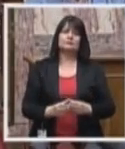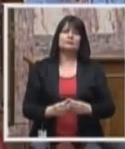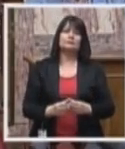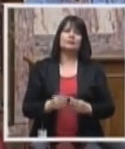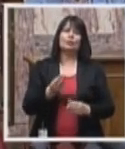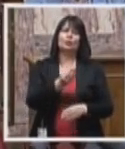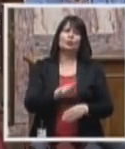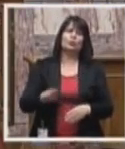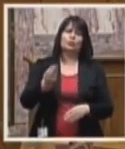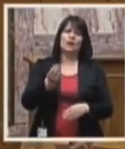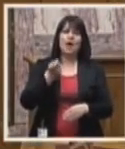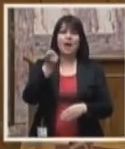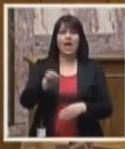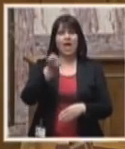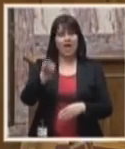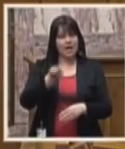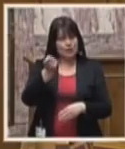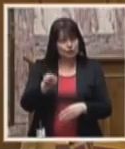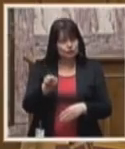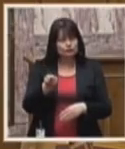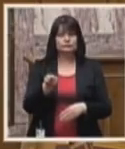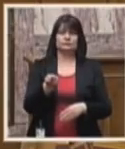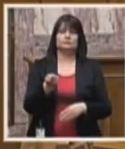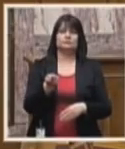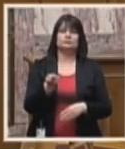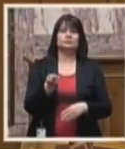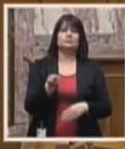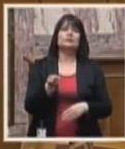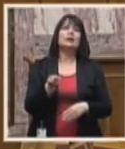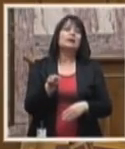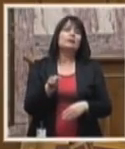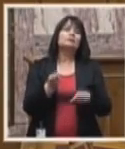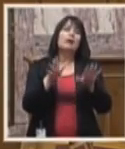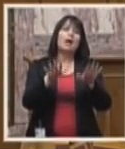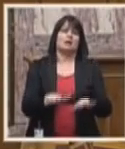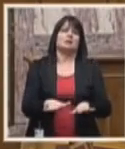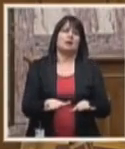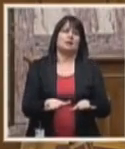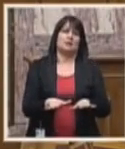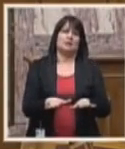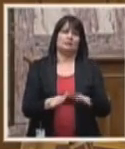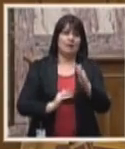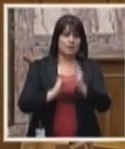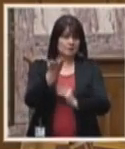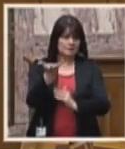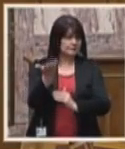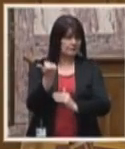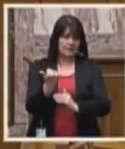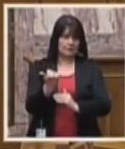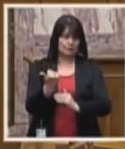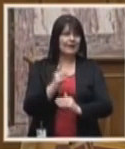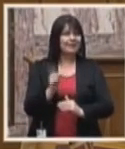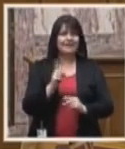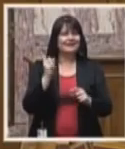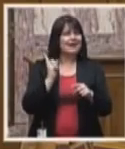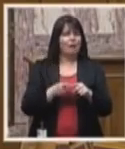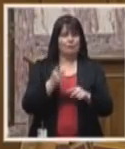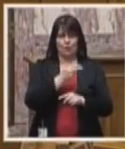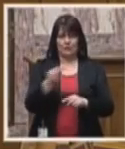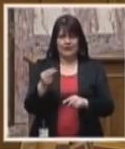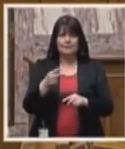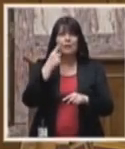υπερχρέωσαν, αλλά είχαμε και ύφεση και ανεργία. Άρα ανάπτυξη δεν είναι τόσο απλή υπόθεση. Ας